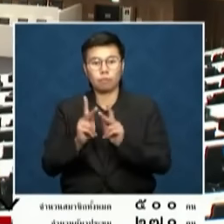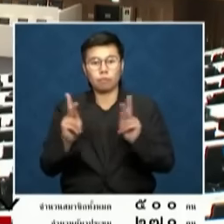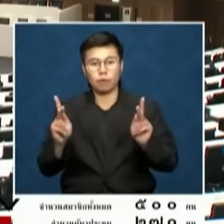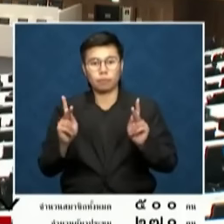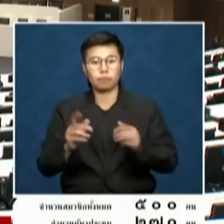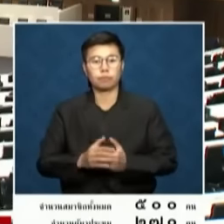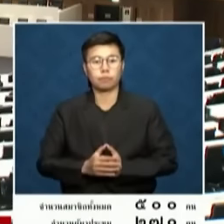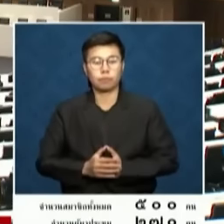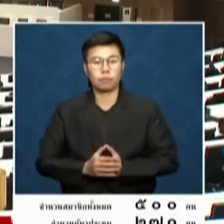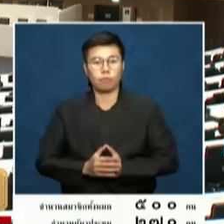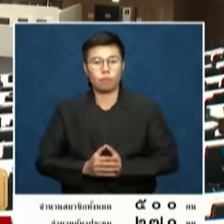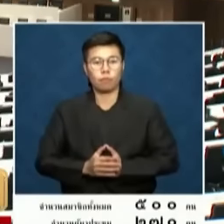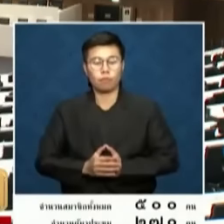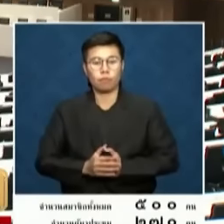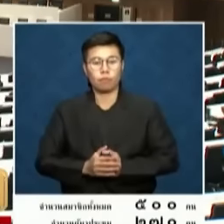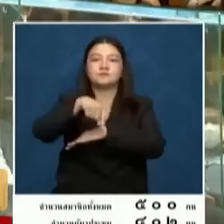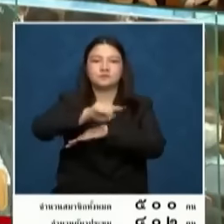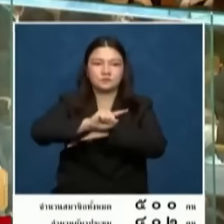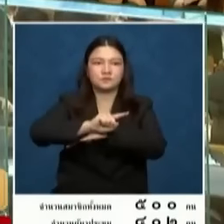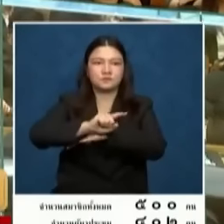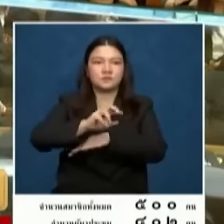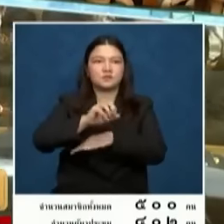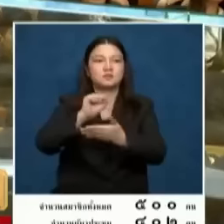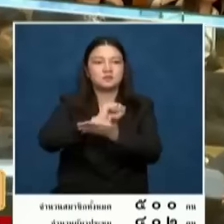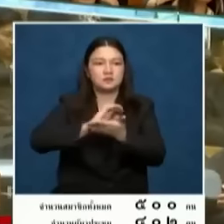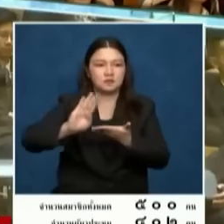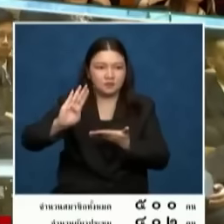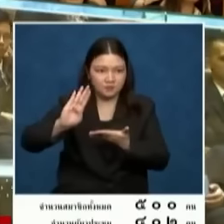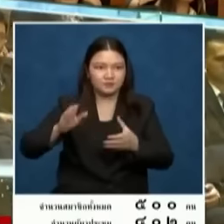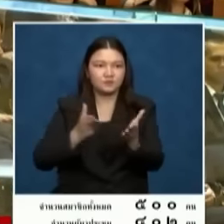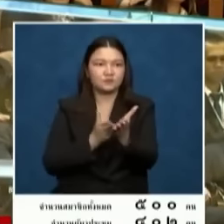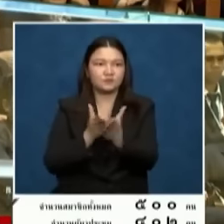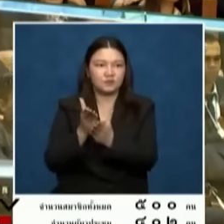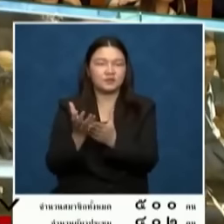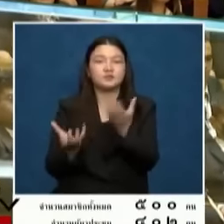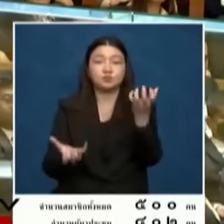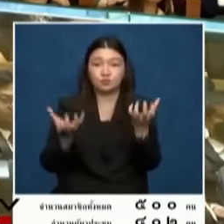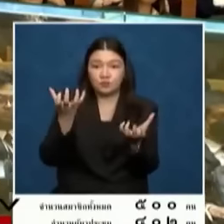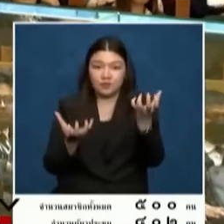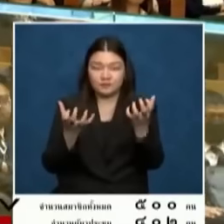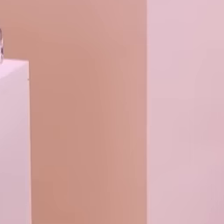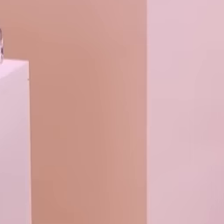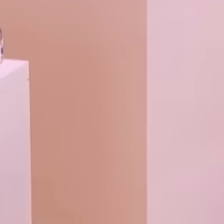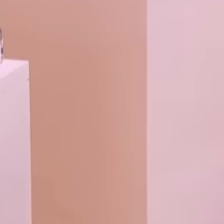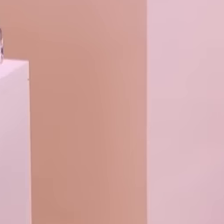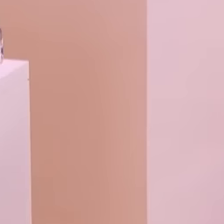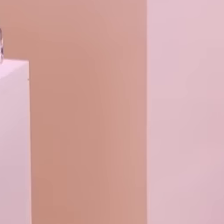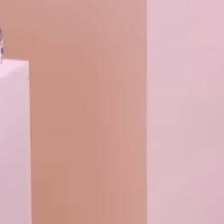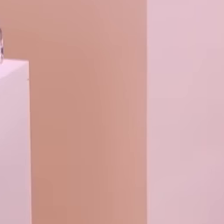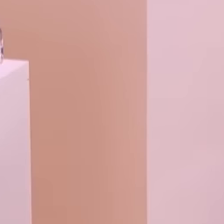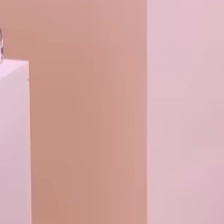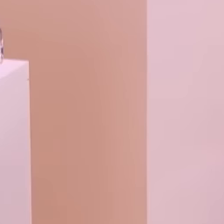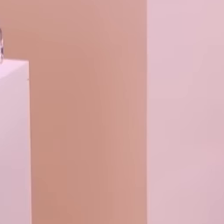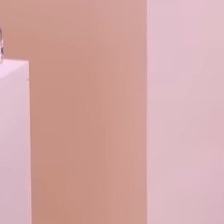เก็บศพไว้รอเผามีประมาณนี้เรวสีเงินใช้คำเปรียบว่าเป็นการสวดแล้วเก็บศพไว้รอเผา